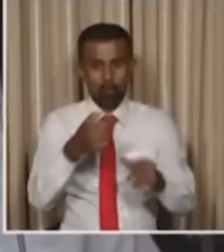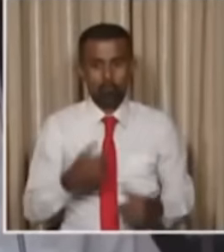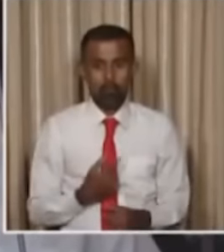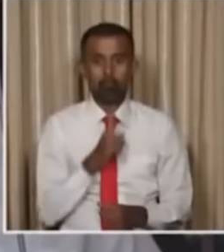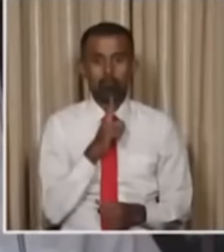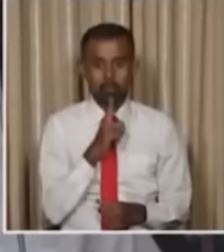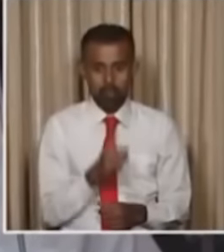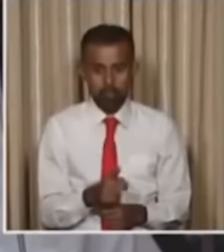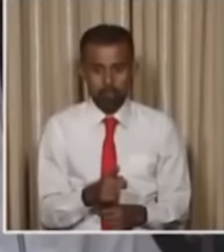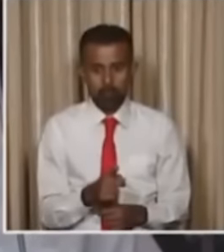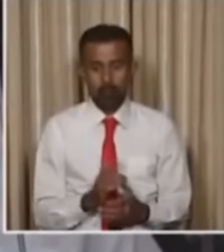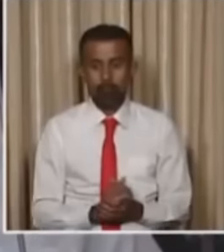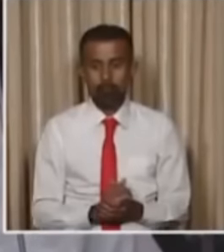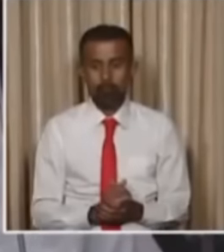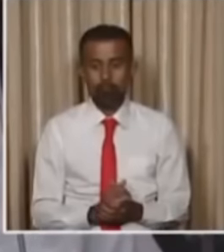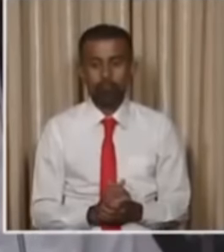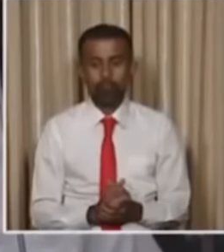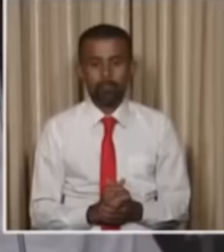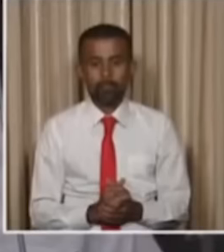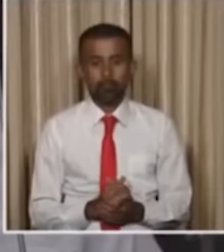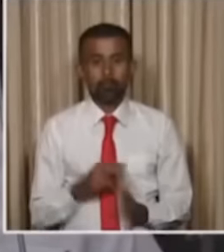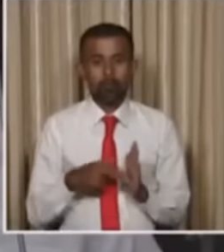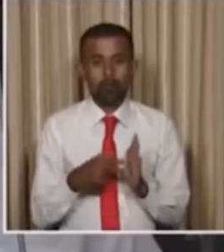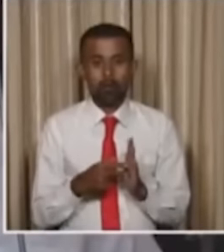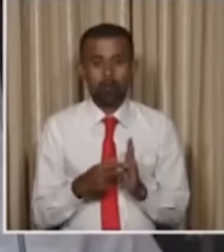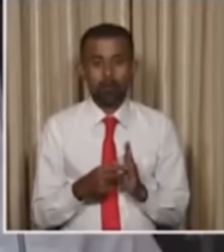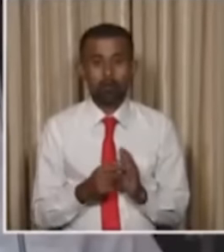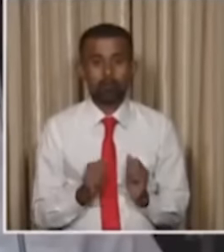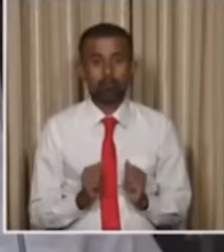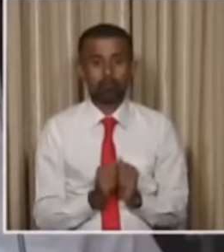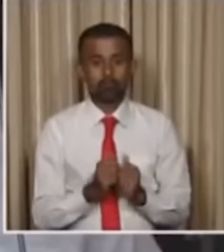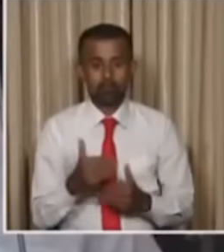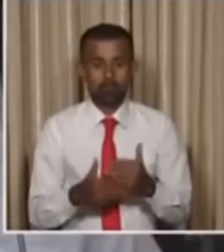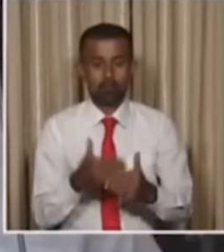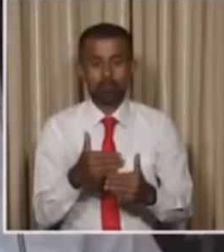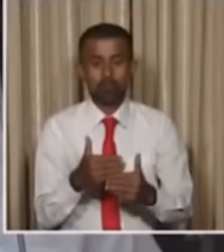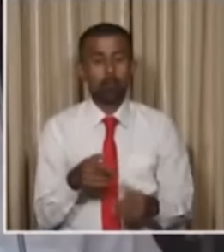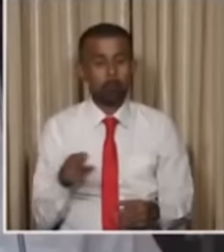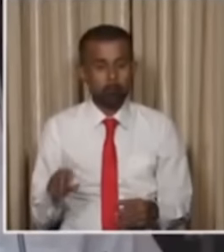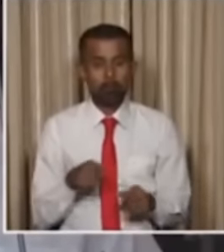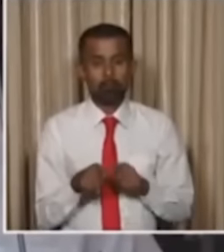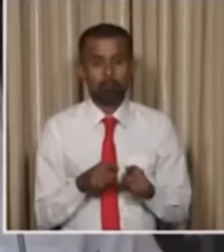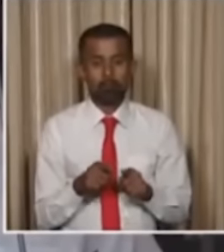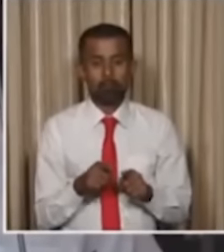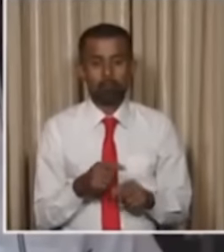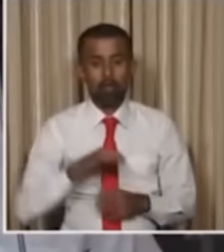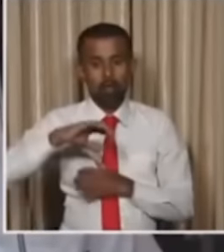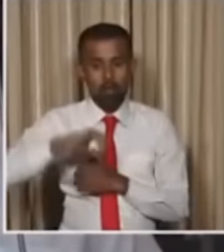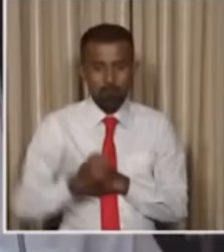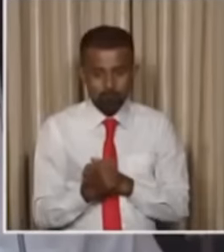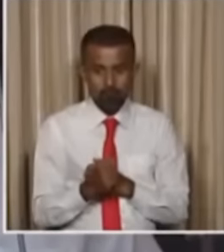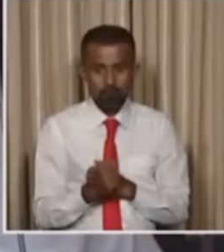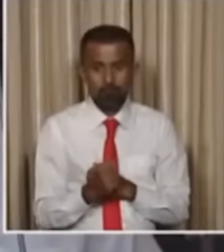කියන්නේ ගරු මුලාසනාරුඩ මන්ත්‍රීතුමනි, මේ ආර්ථිකය හසුරවනවා කියලා කියන්නේ මෙන්න මේ වගේ බලහත්කාරකම්